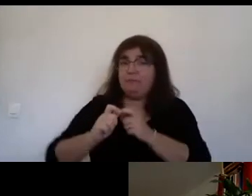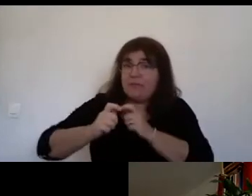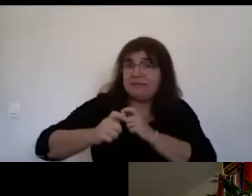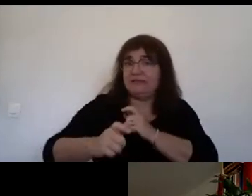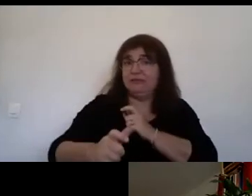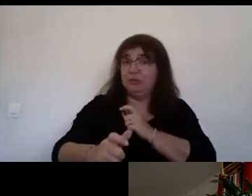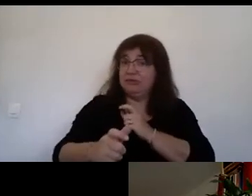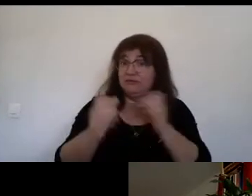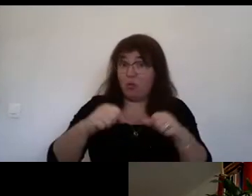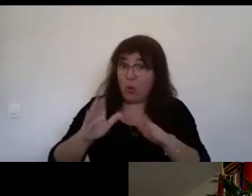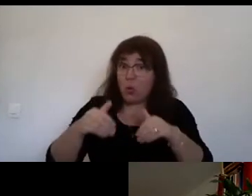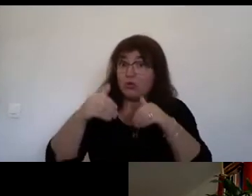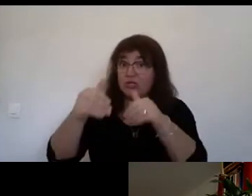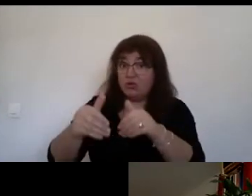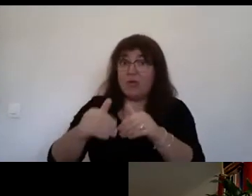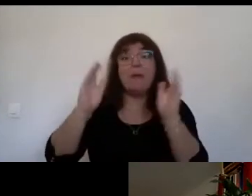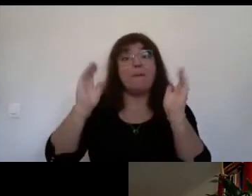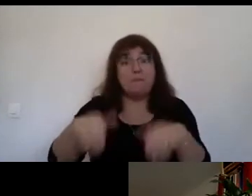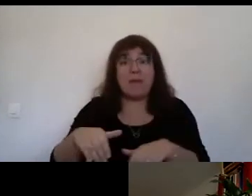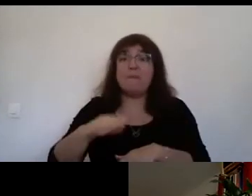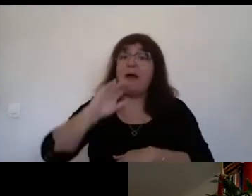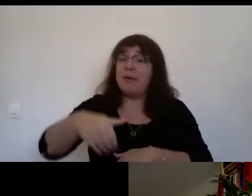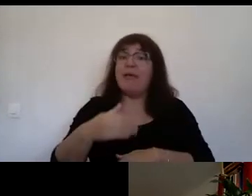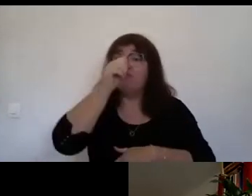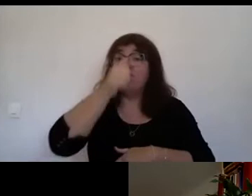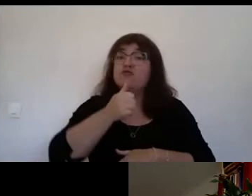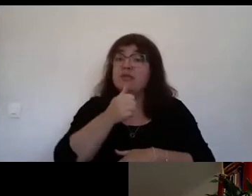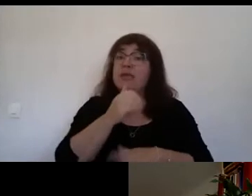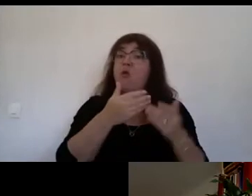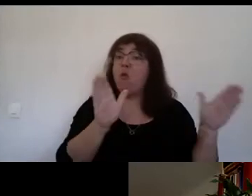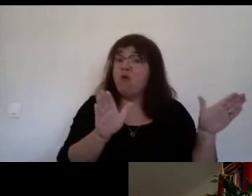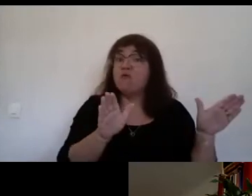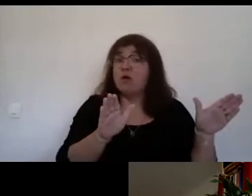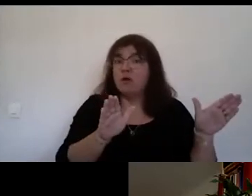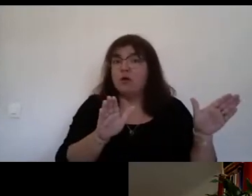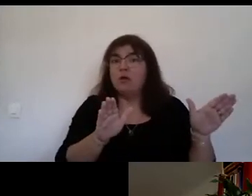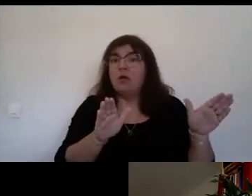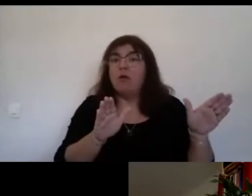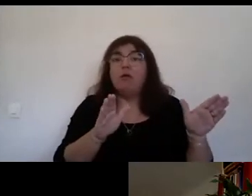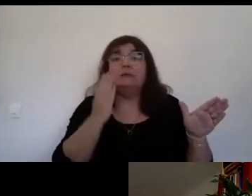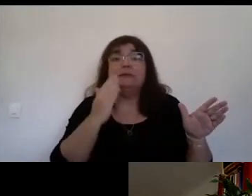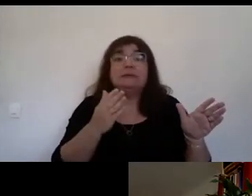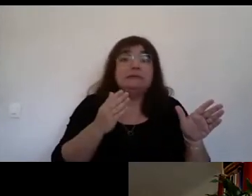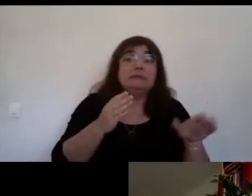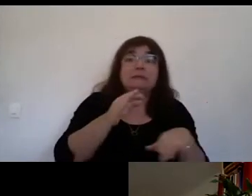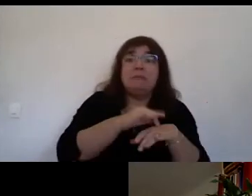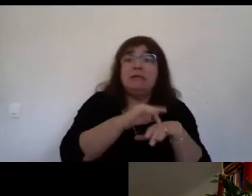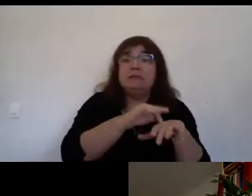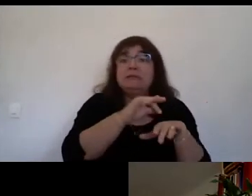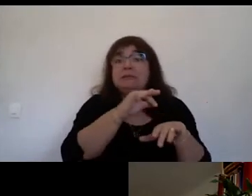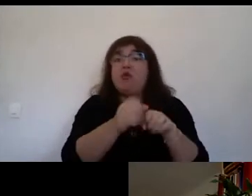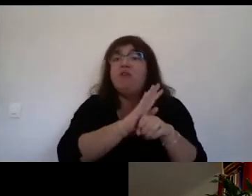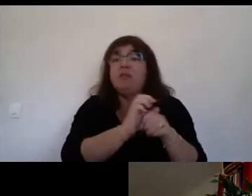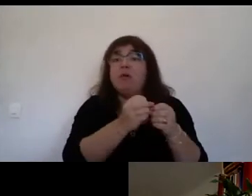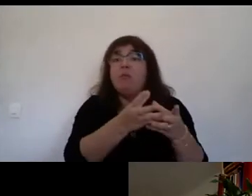développer après la réouverture et la progressive évolution de la situation. D'abord,